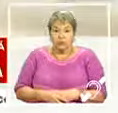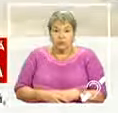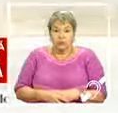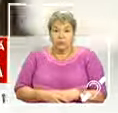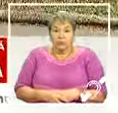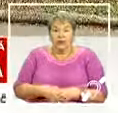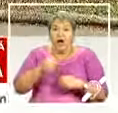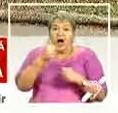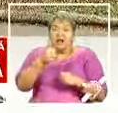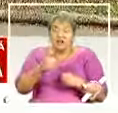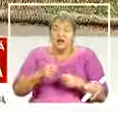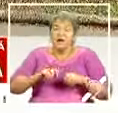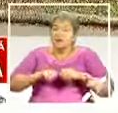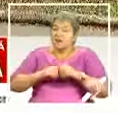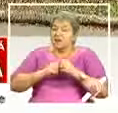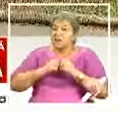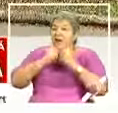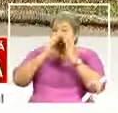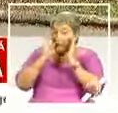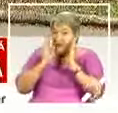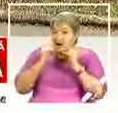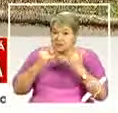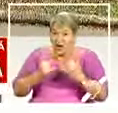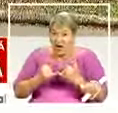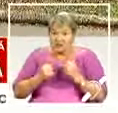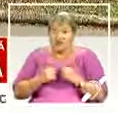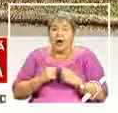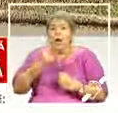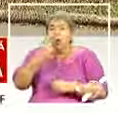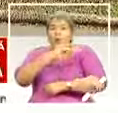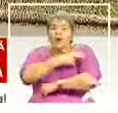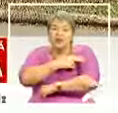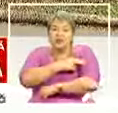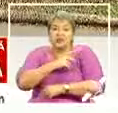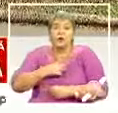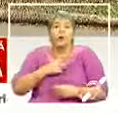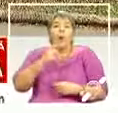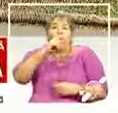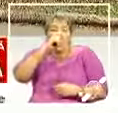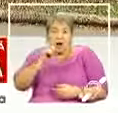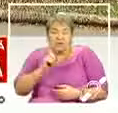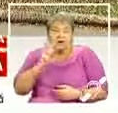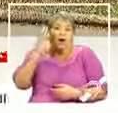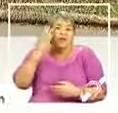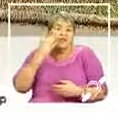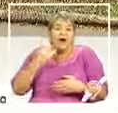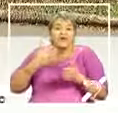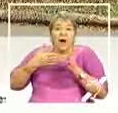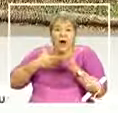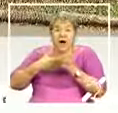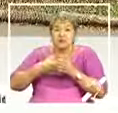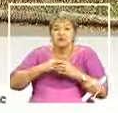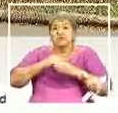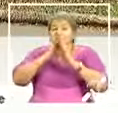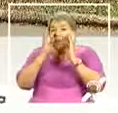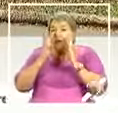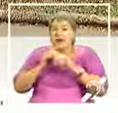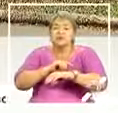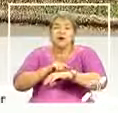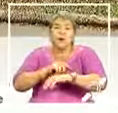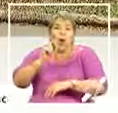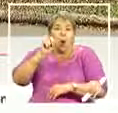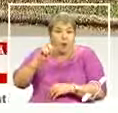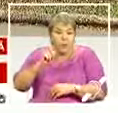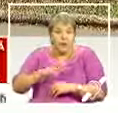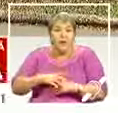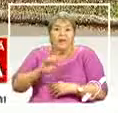Bun găsit, într-adevăr, incidentul s-a petrecut în această dimineață la un liceu din oraș. Fata a ajuns la ore la ora 8,